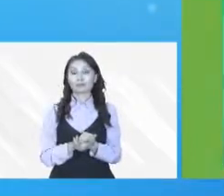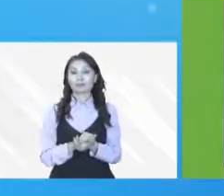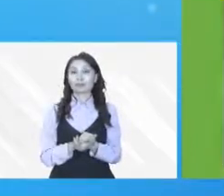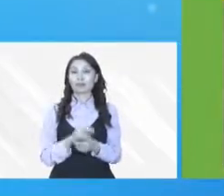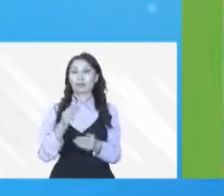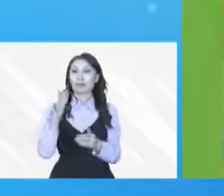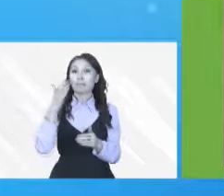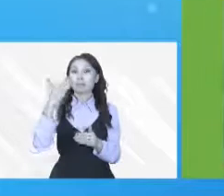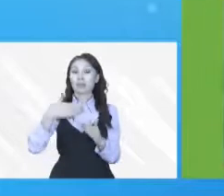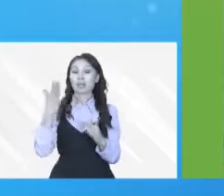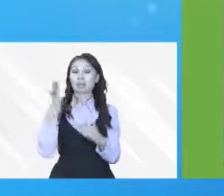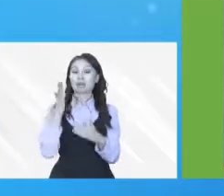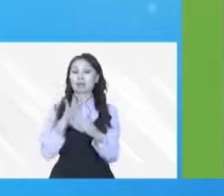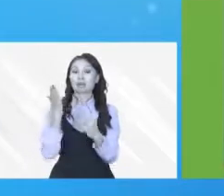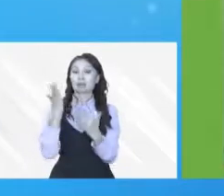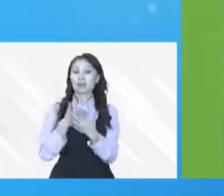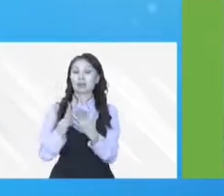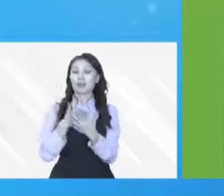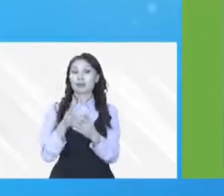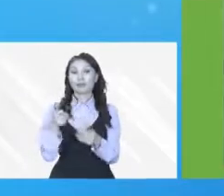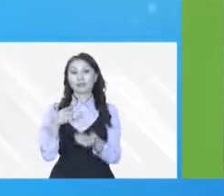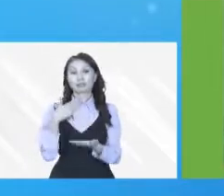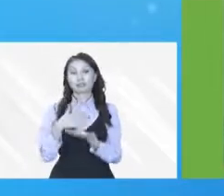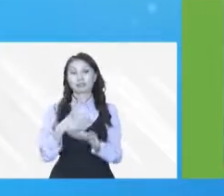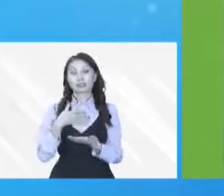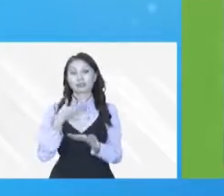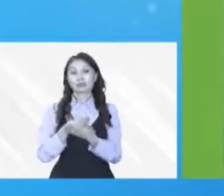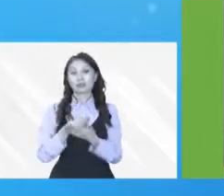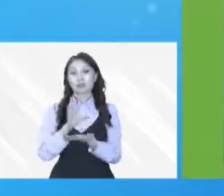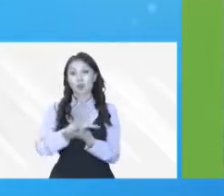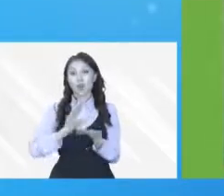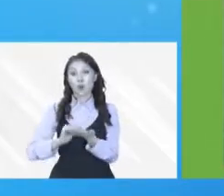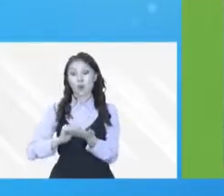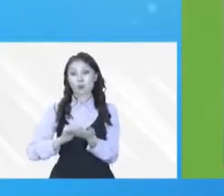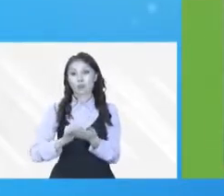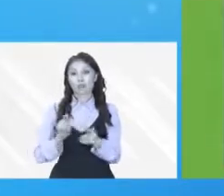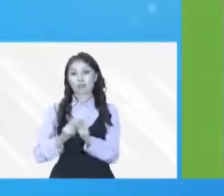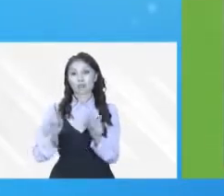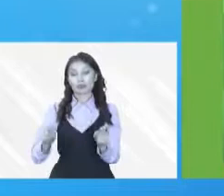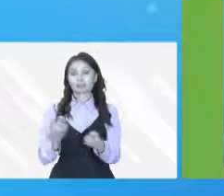Перед делением клетки хромосомы создают свои идентичные копии.